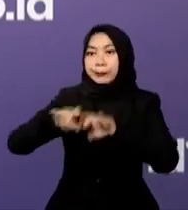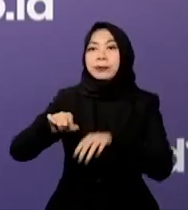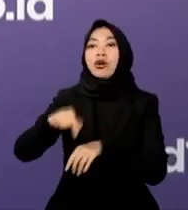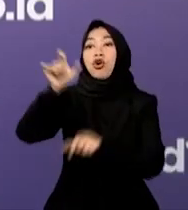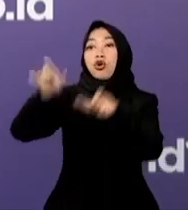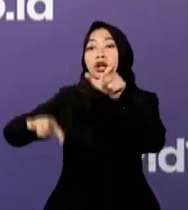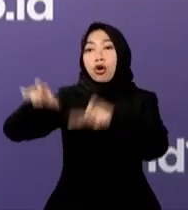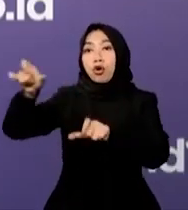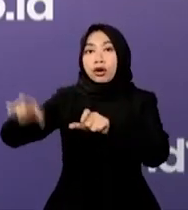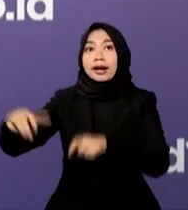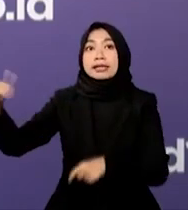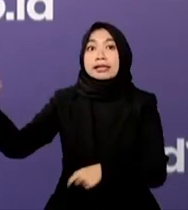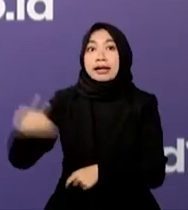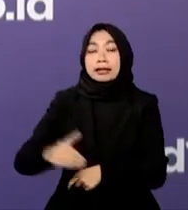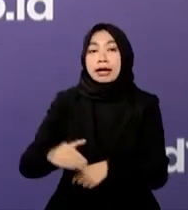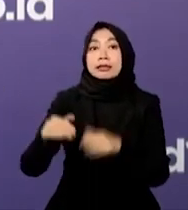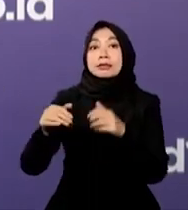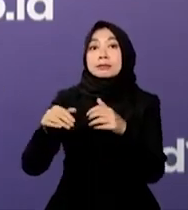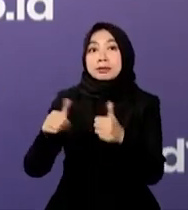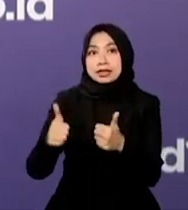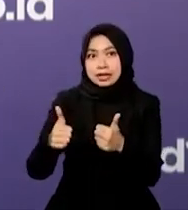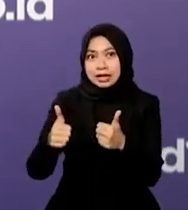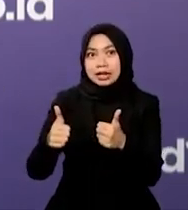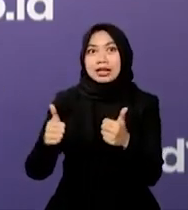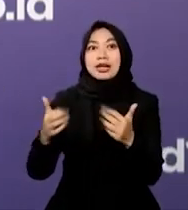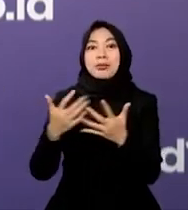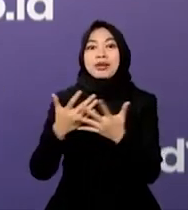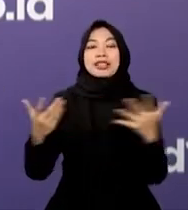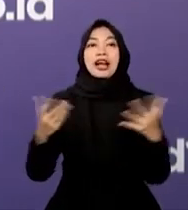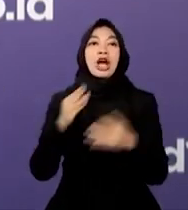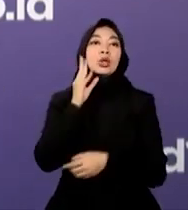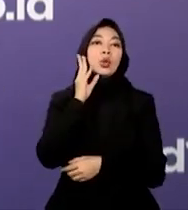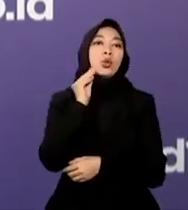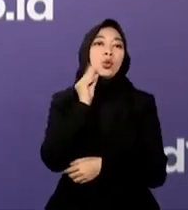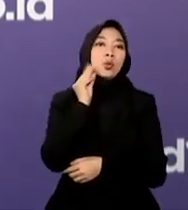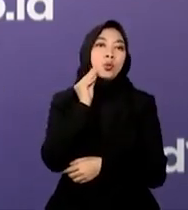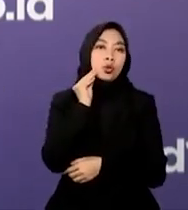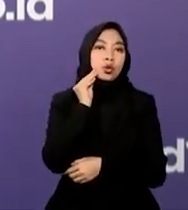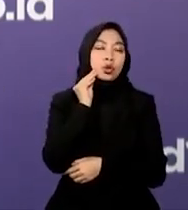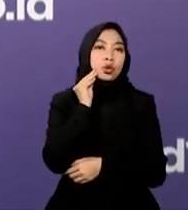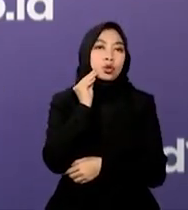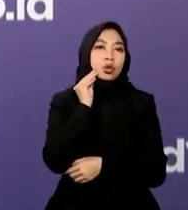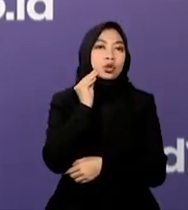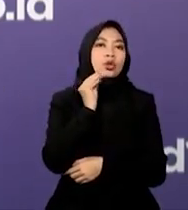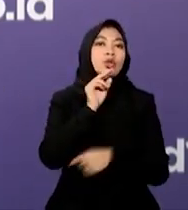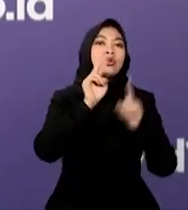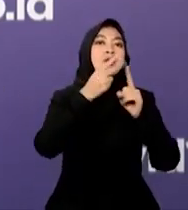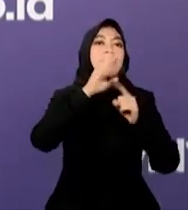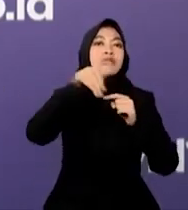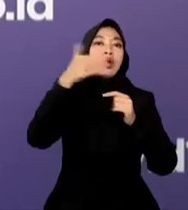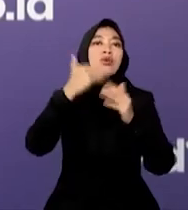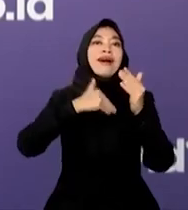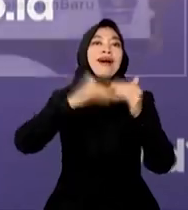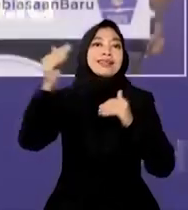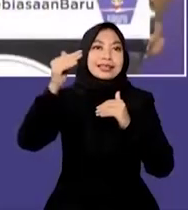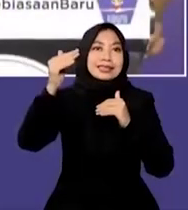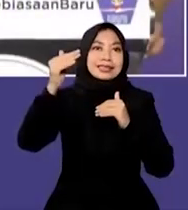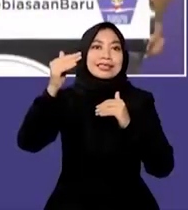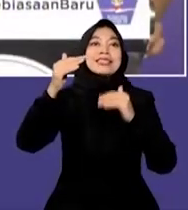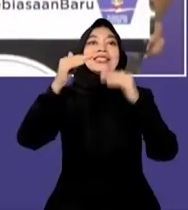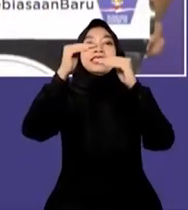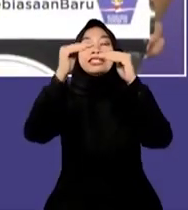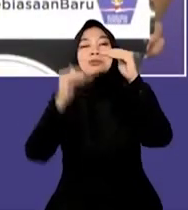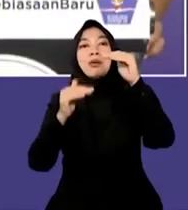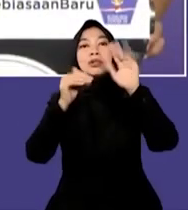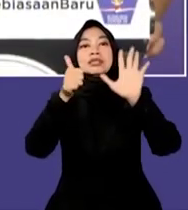datang adalah masyarakat dengan usia tentang di atas 12 tahun dan dibawah